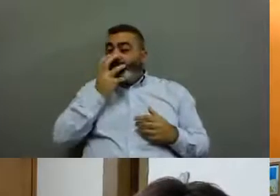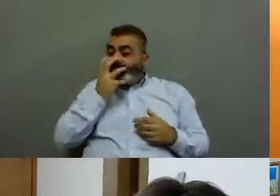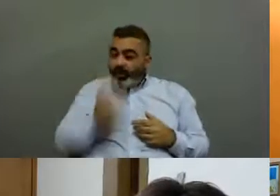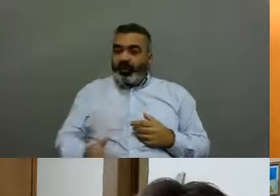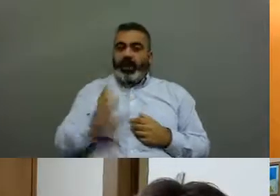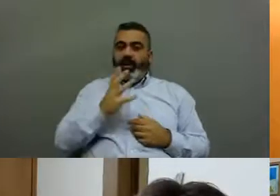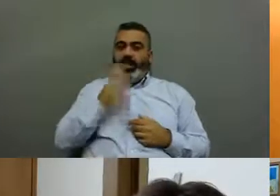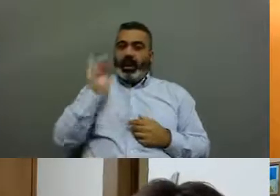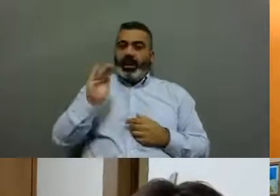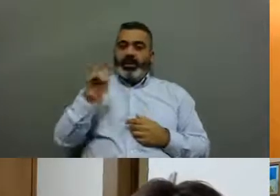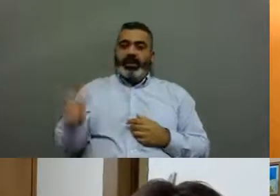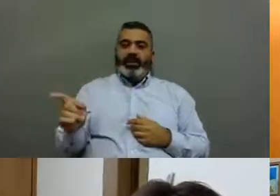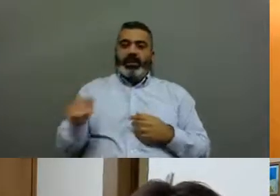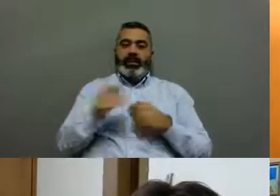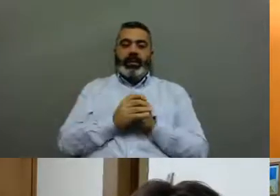σημαντικό.